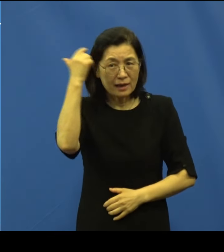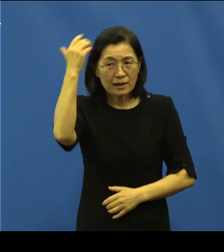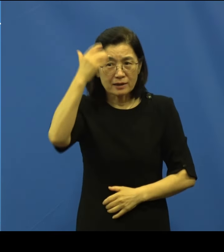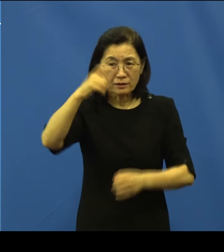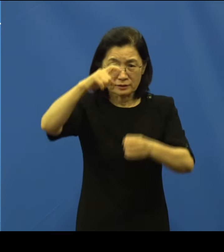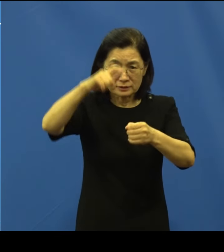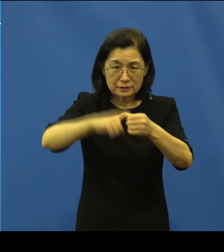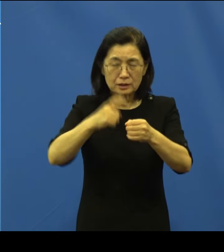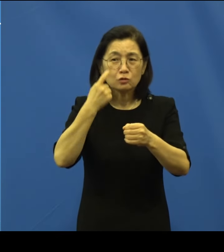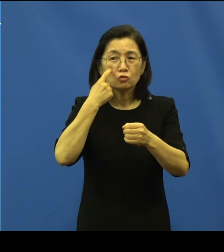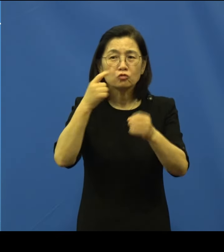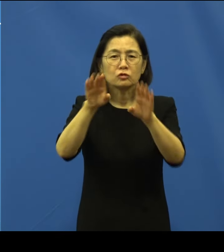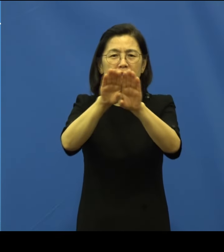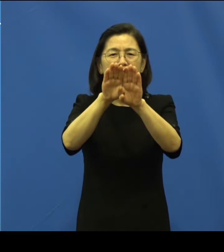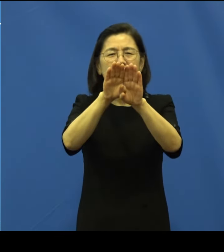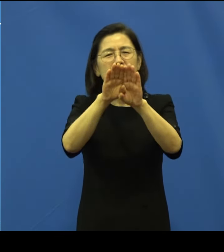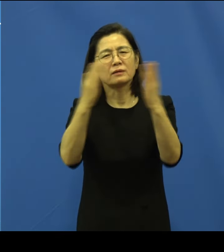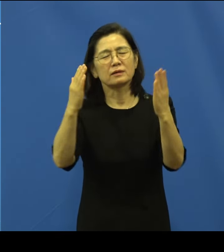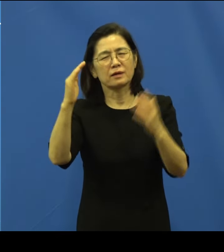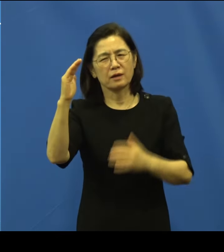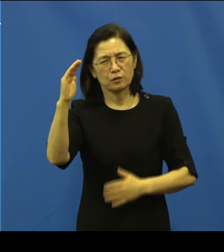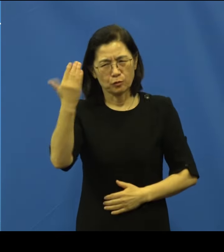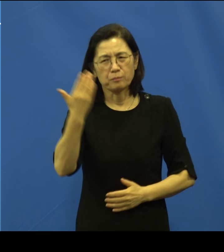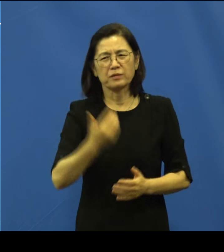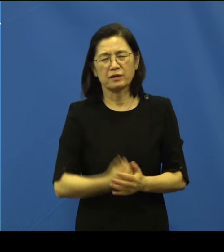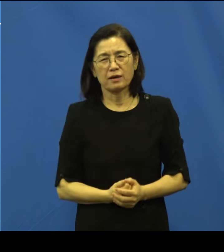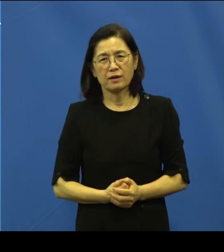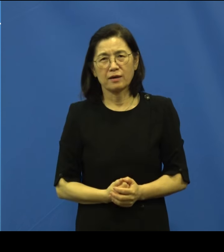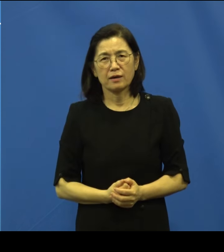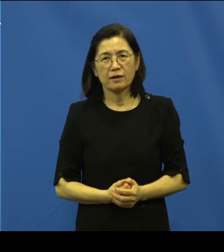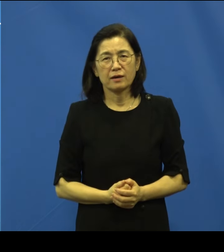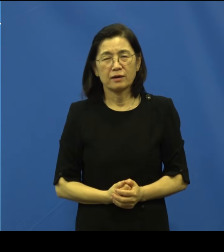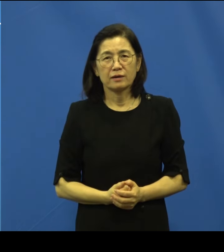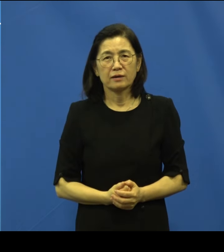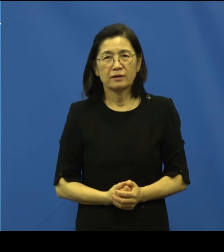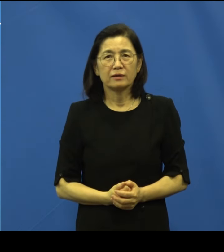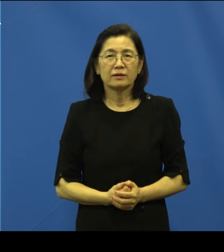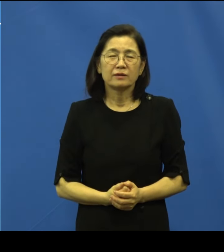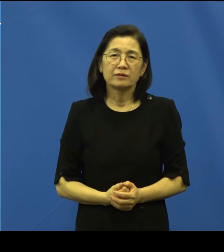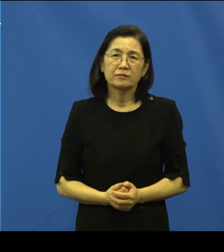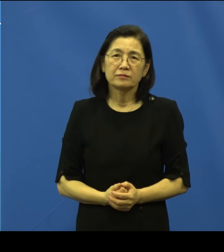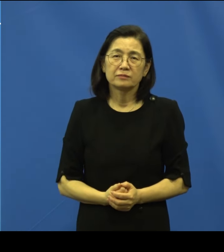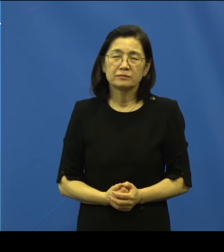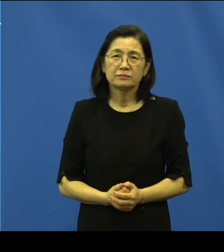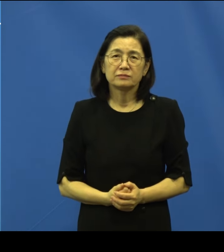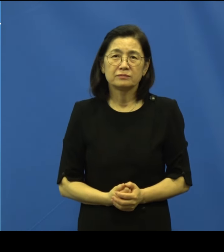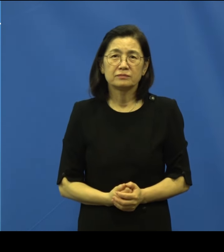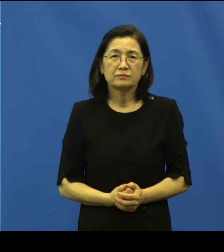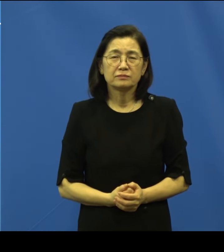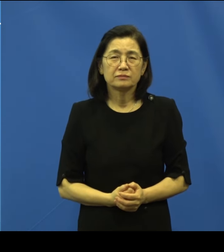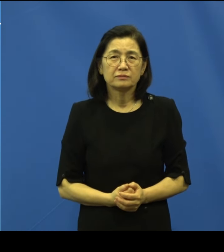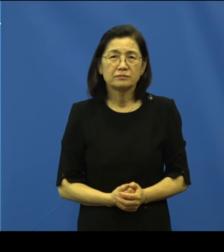열려야 돼요. 이 안목이 새로워져야 돼요. 새로운 시선.